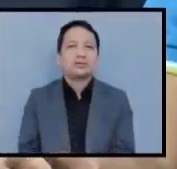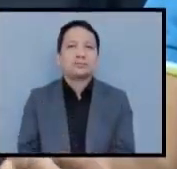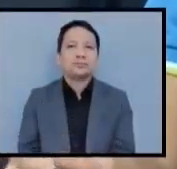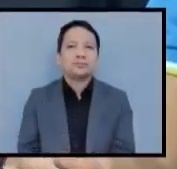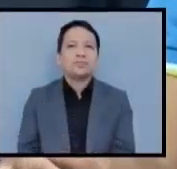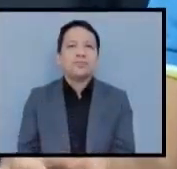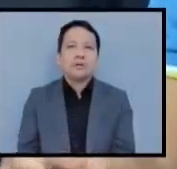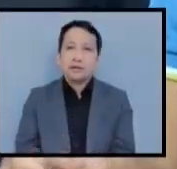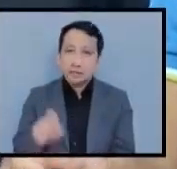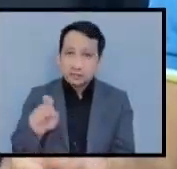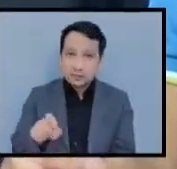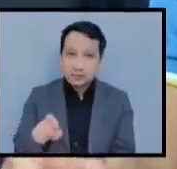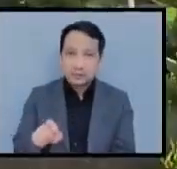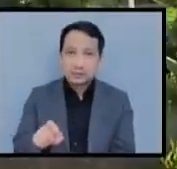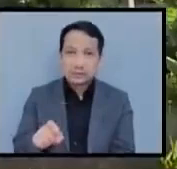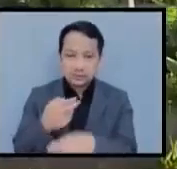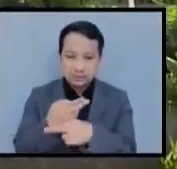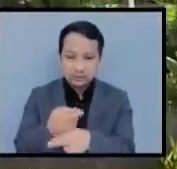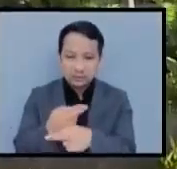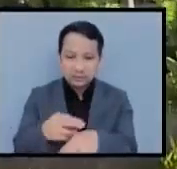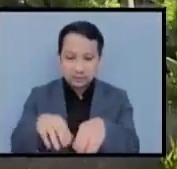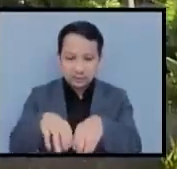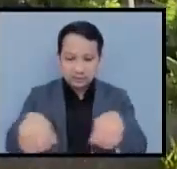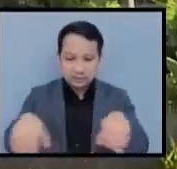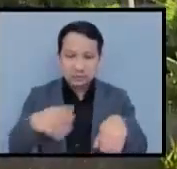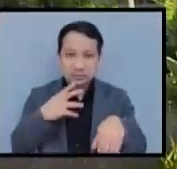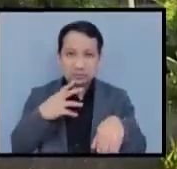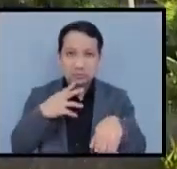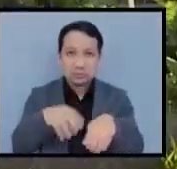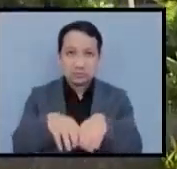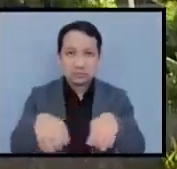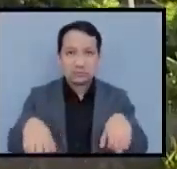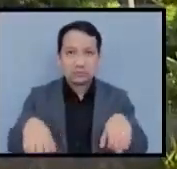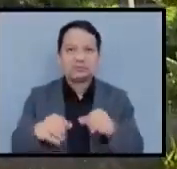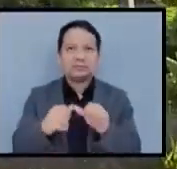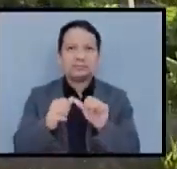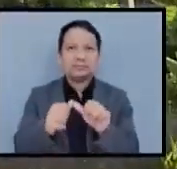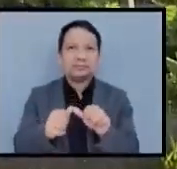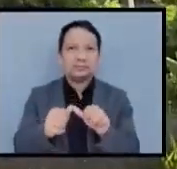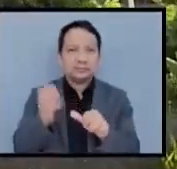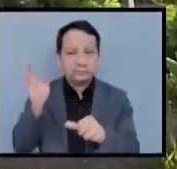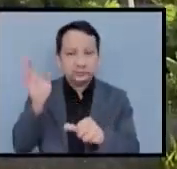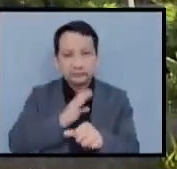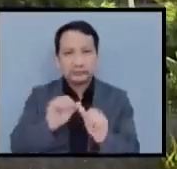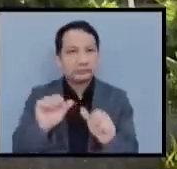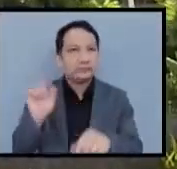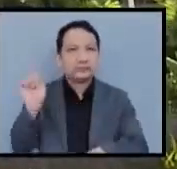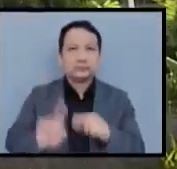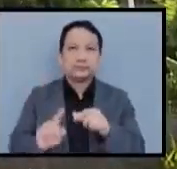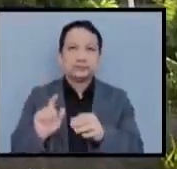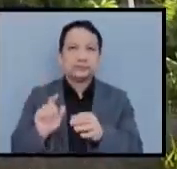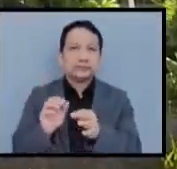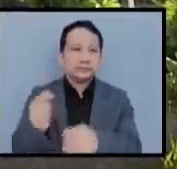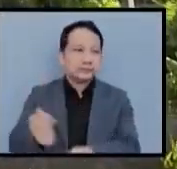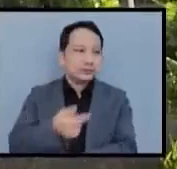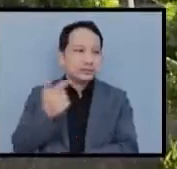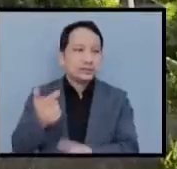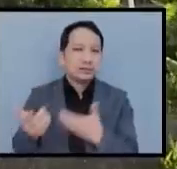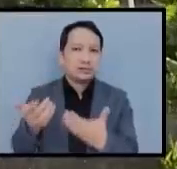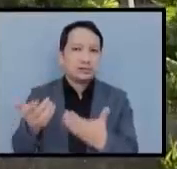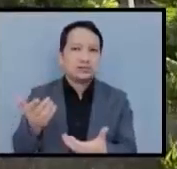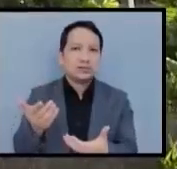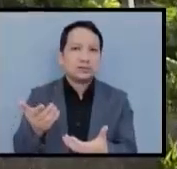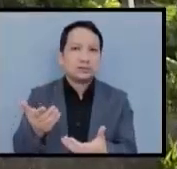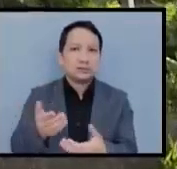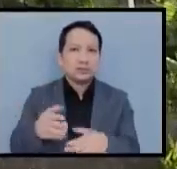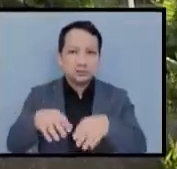kailangan magawa yung interruption. Ayon sa Maynilad, hindi na ito pwedeng patagalin lalo't sinisira na ng tubig